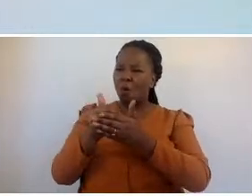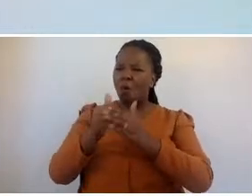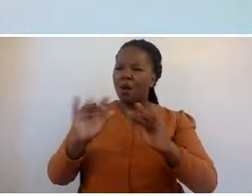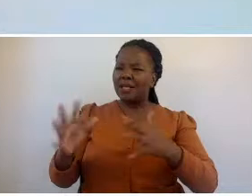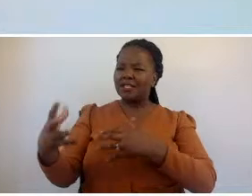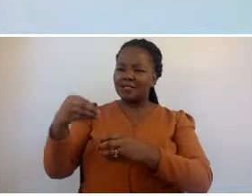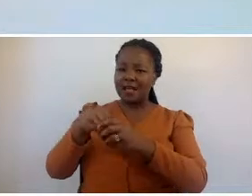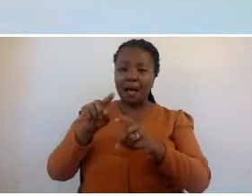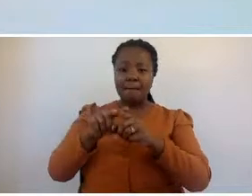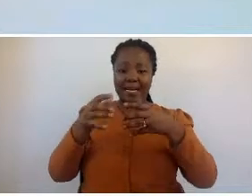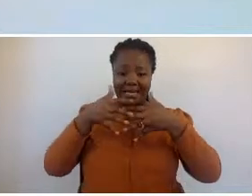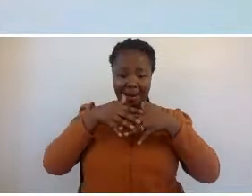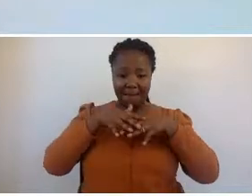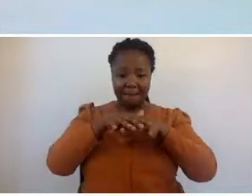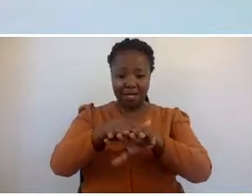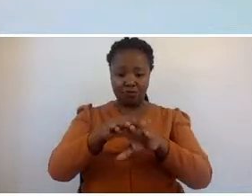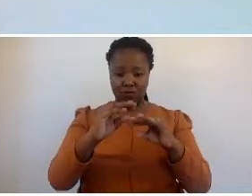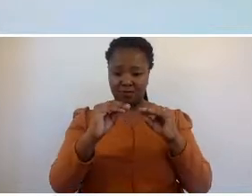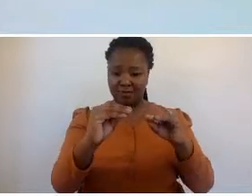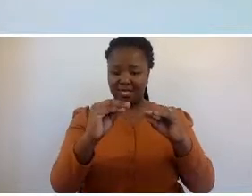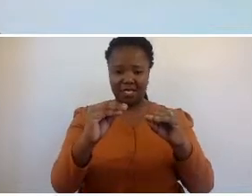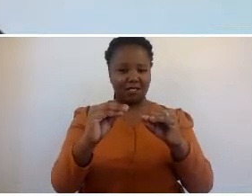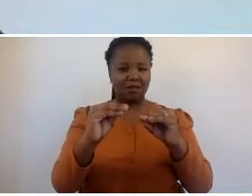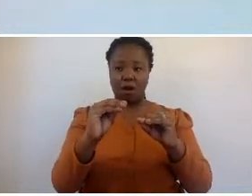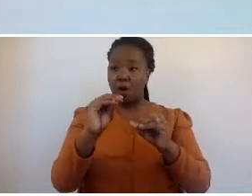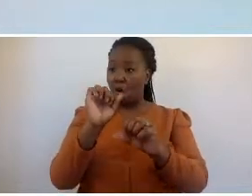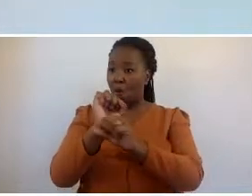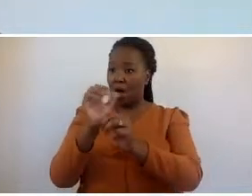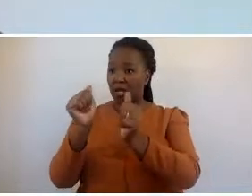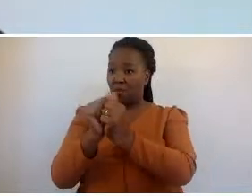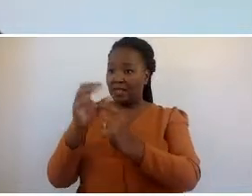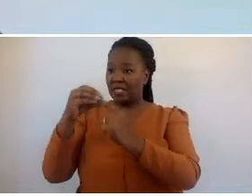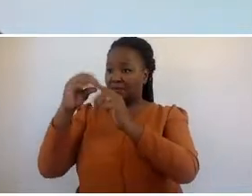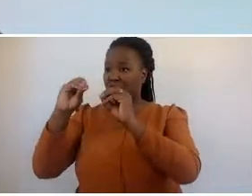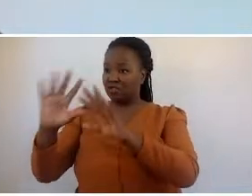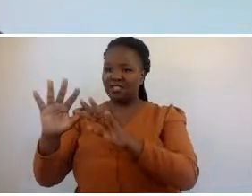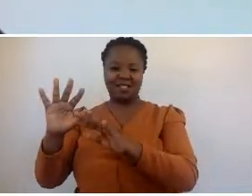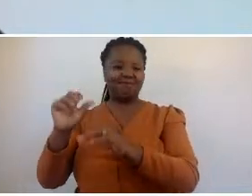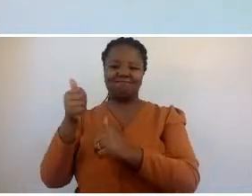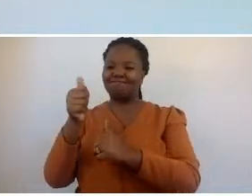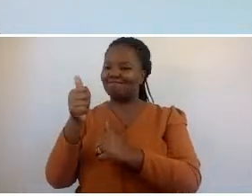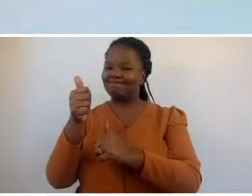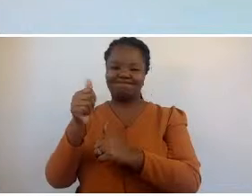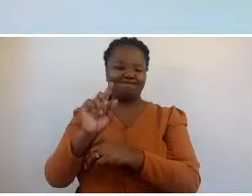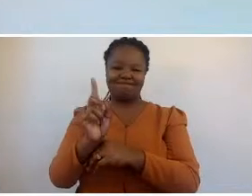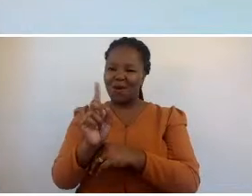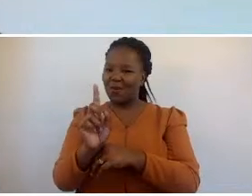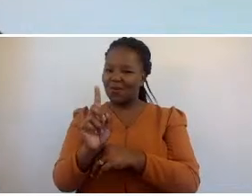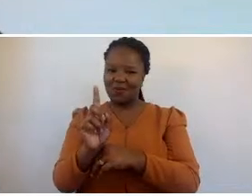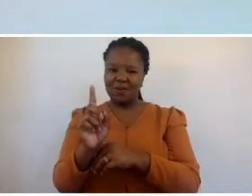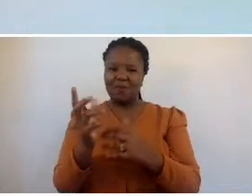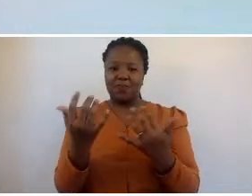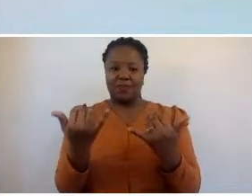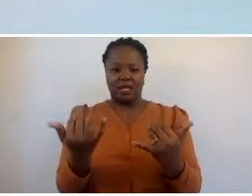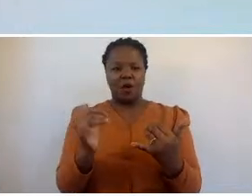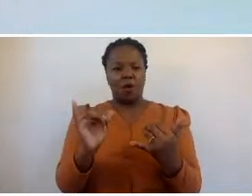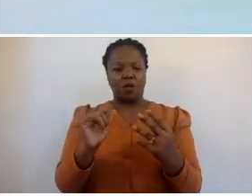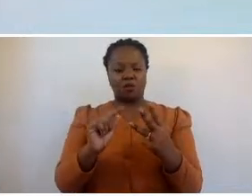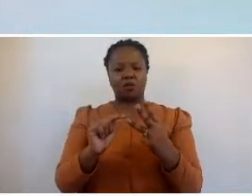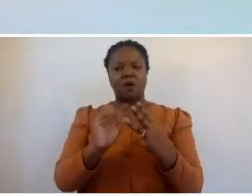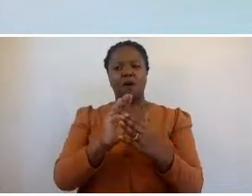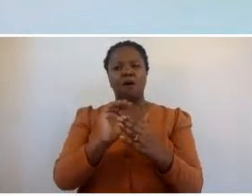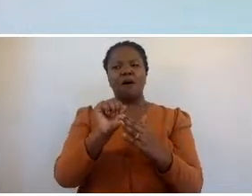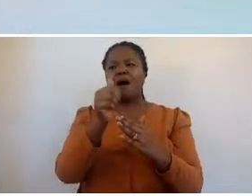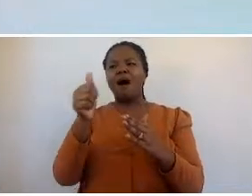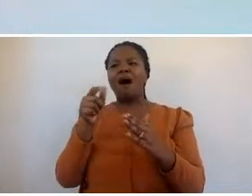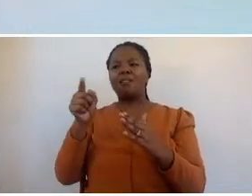les enseignants ordinaires ne travaillent pas forcément avec les enseignants spécialisés. Il n'y a pas forcément une coopération. Or, elle est essentielle. Il faut travailler avec d'autres